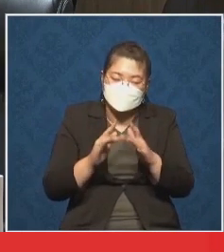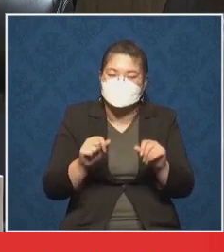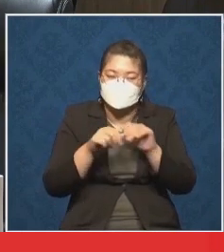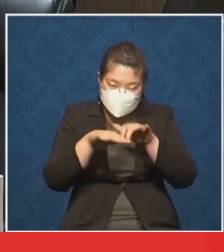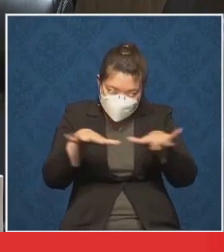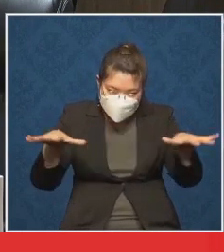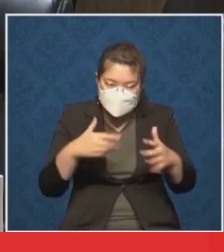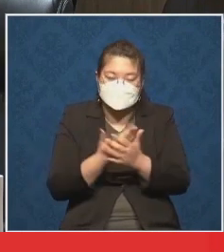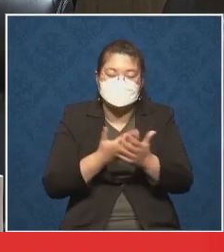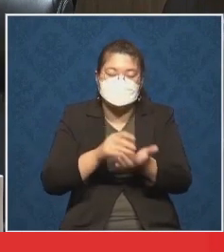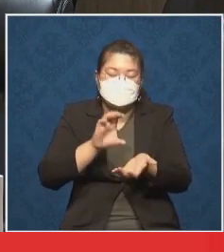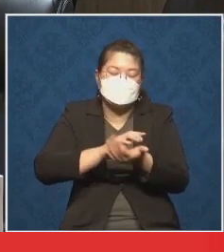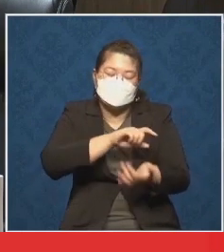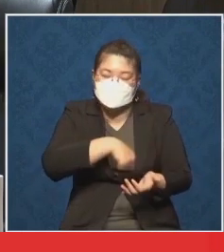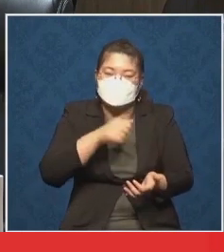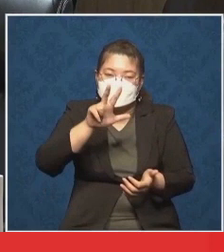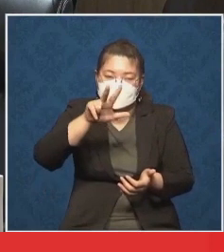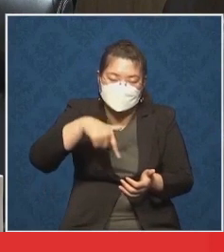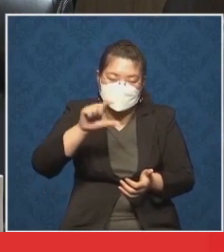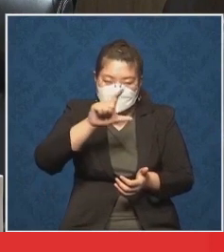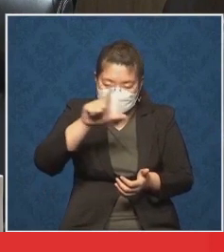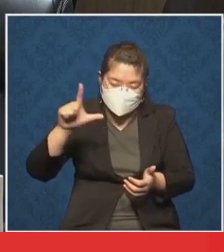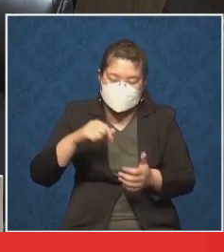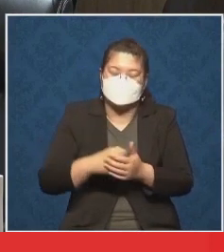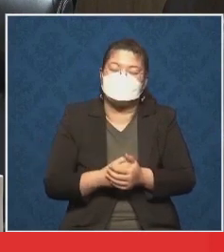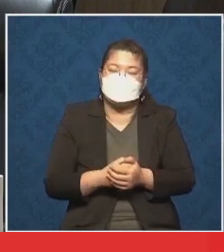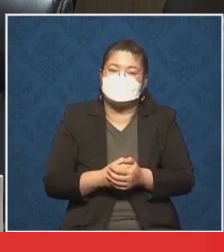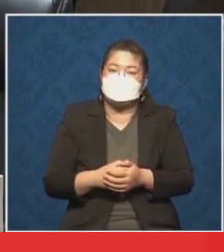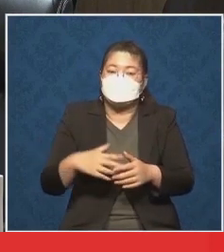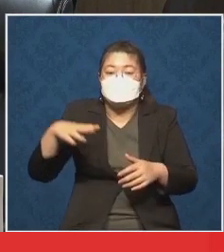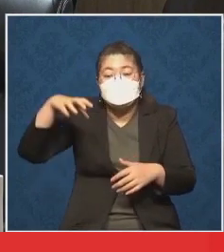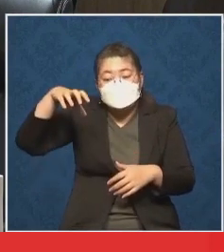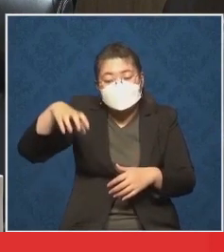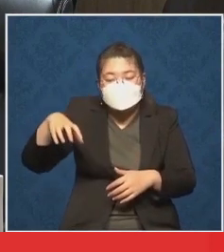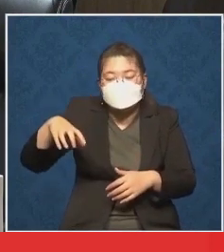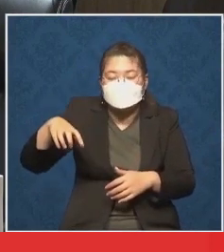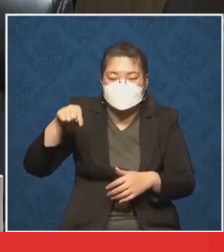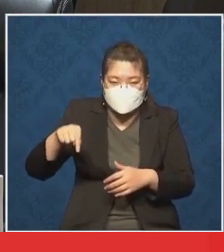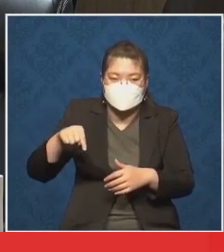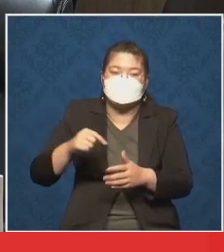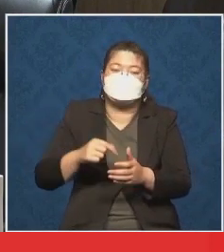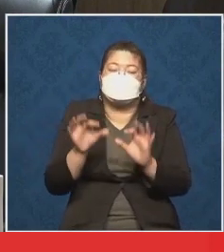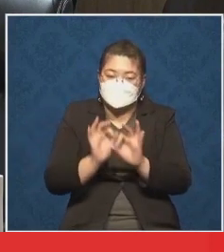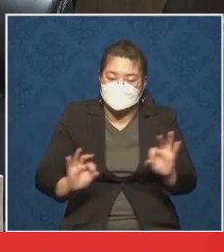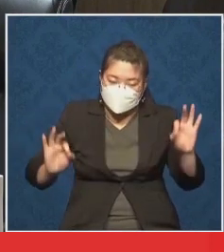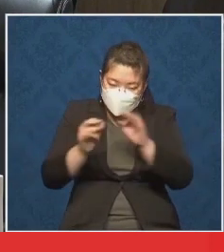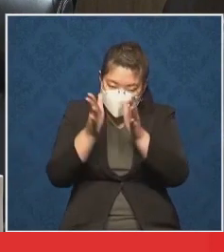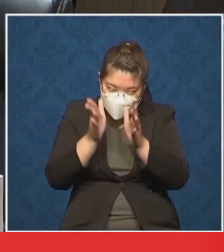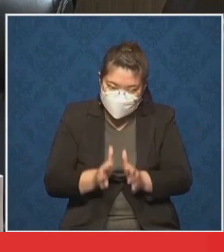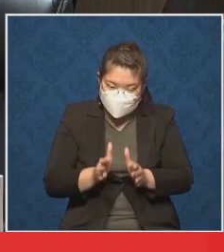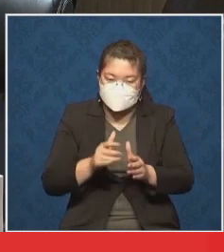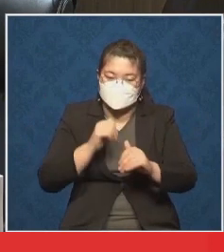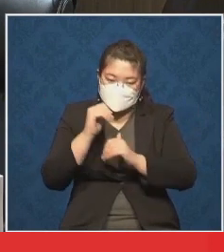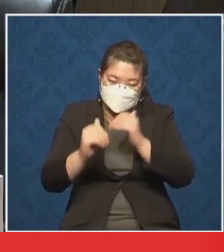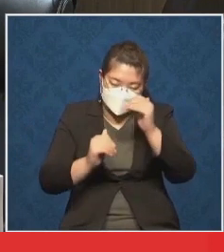ไปเกือบ 3,000 ล้านต่อปีฉะนั้นสถาบันปกเกล้าเนี่ยคือการพัฒนาคนนะครับท่านพัฒนาคนในหลายรูปแบบเนี่ย